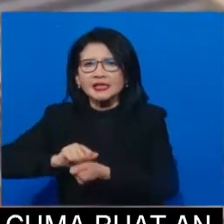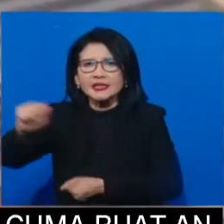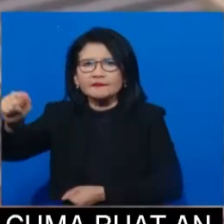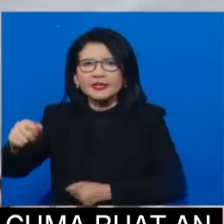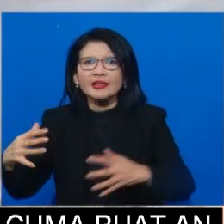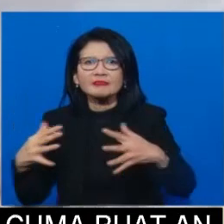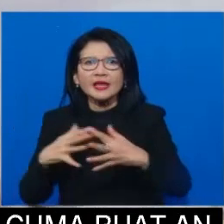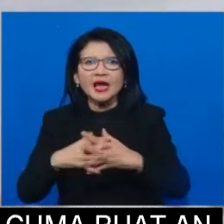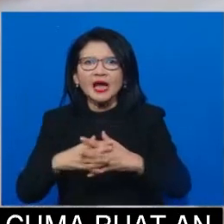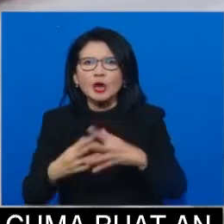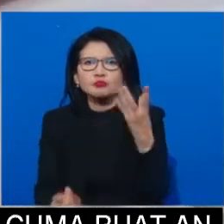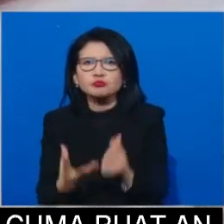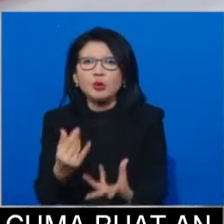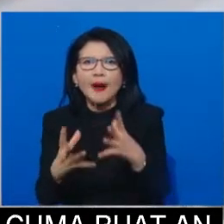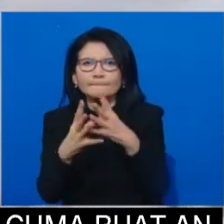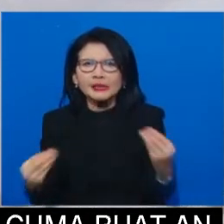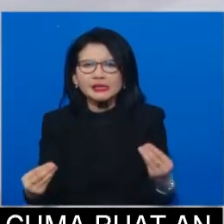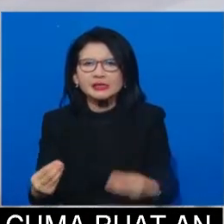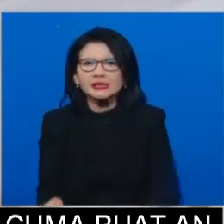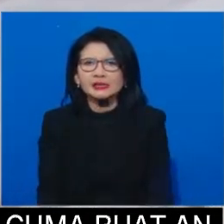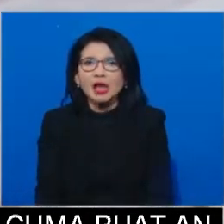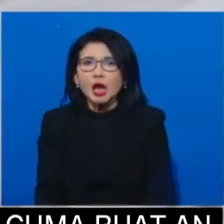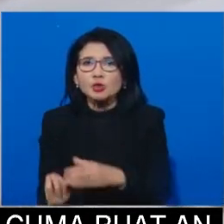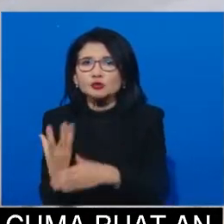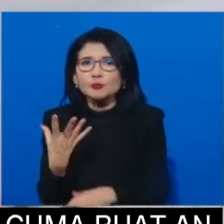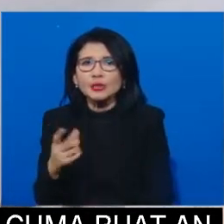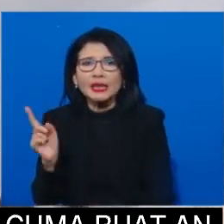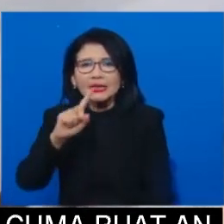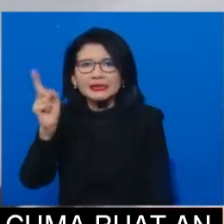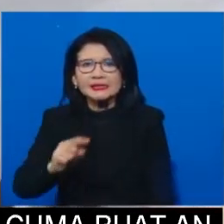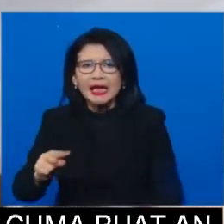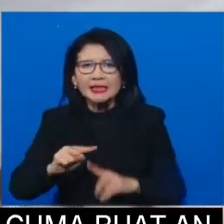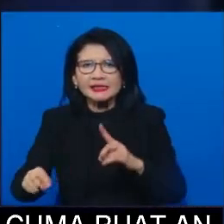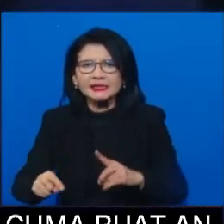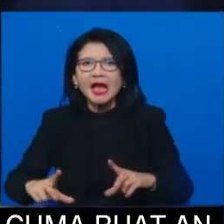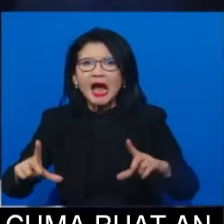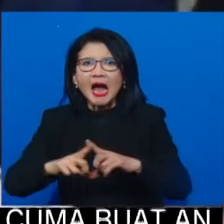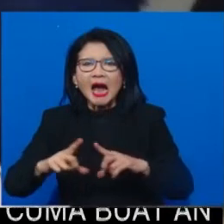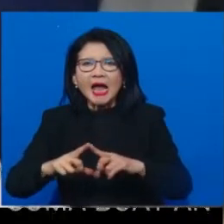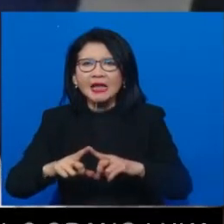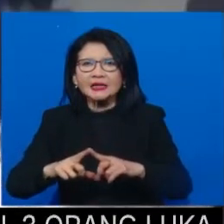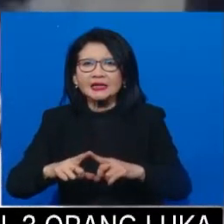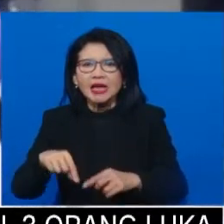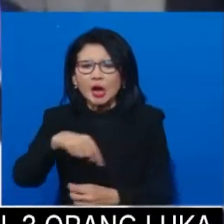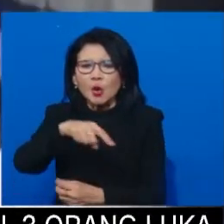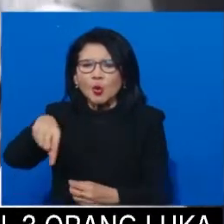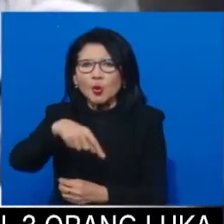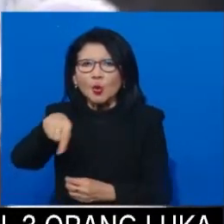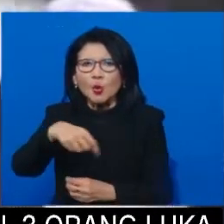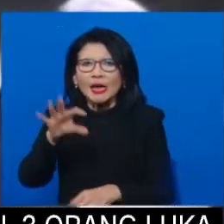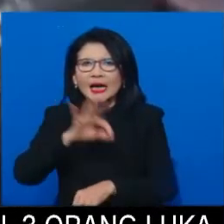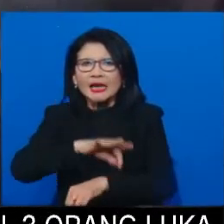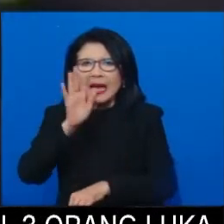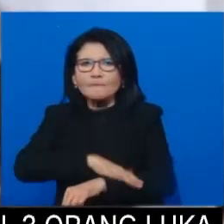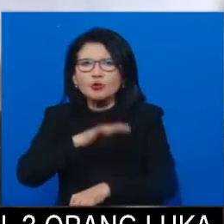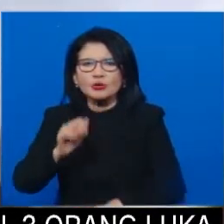hangus terbakar Sumber Api diduga berasal dari korsleting listrik dari alat pembakar obat nyamuk elektrik yang terletak di lantai du